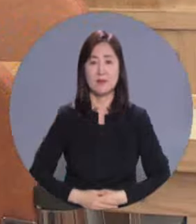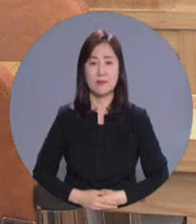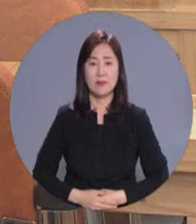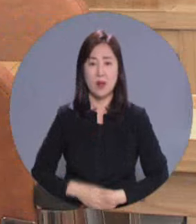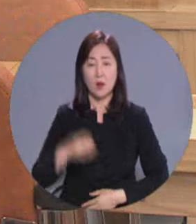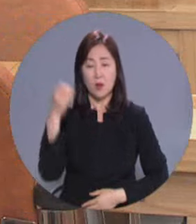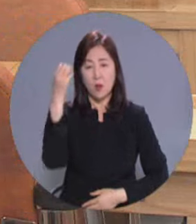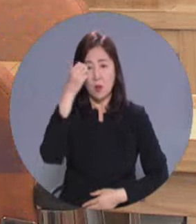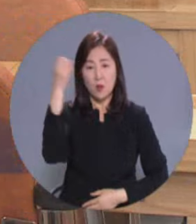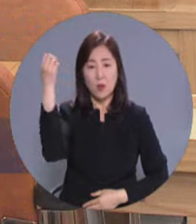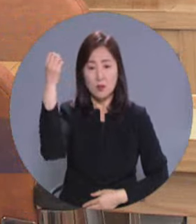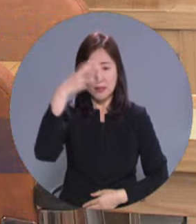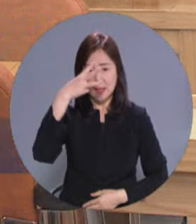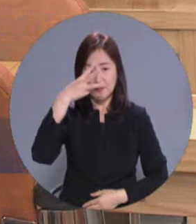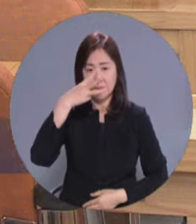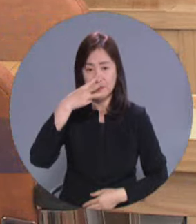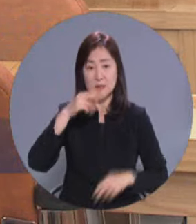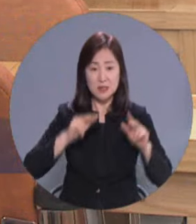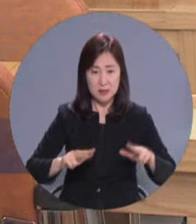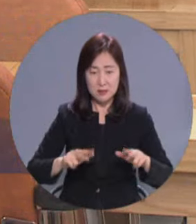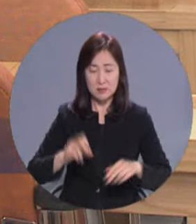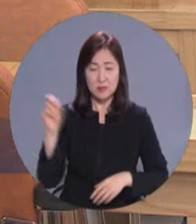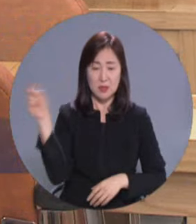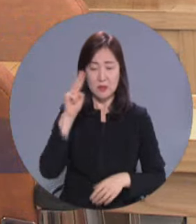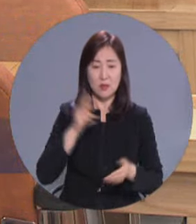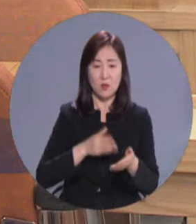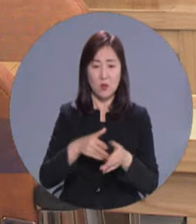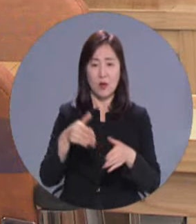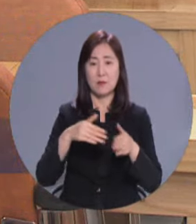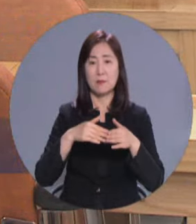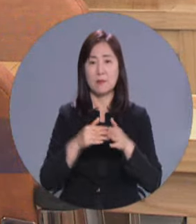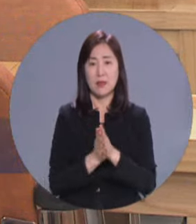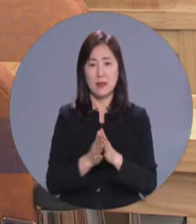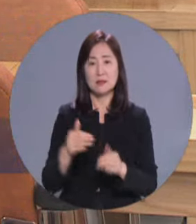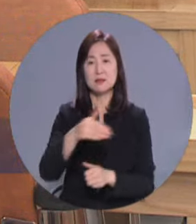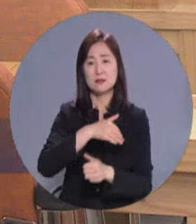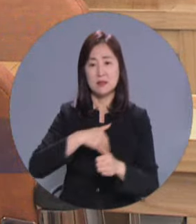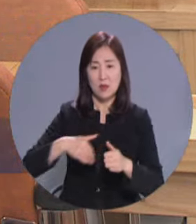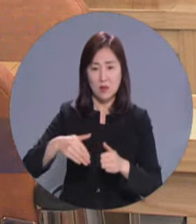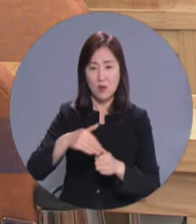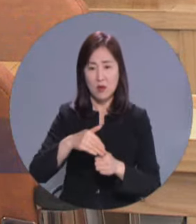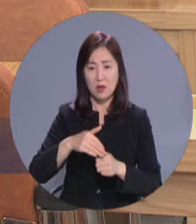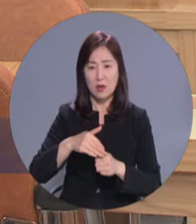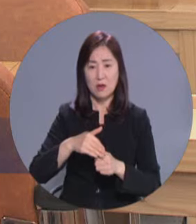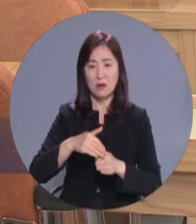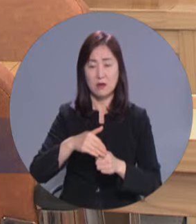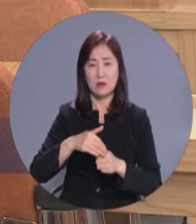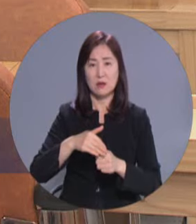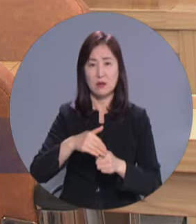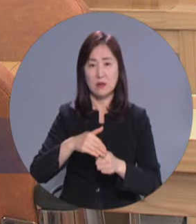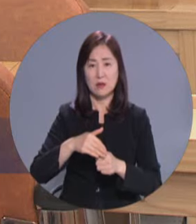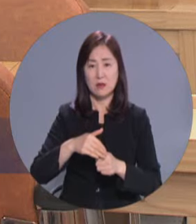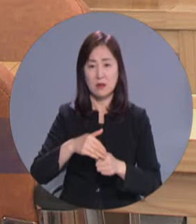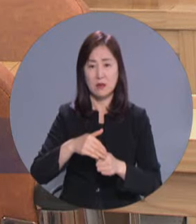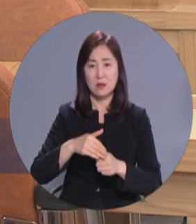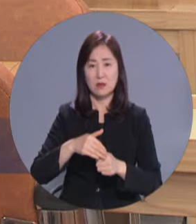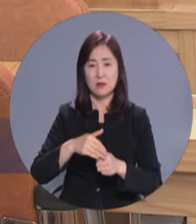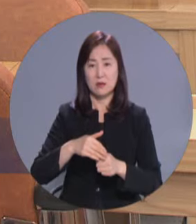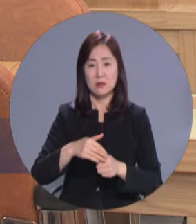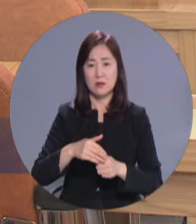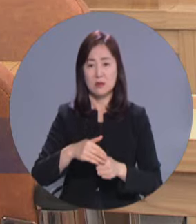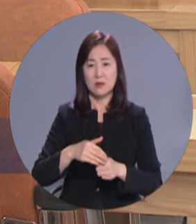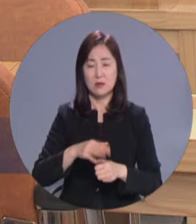고등학교 3학년인데 갑자기 이렇게 어 과가 없어지는 상황이